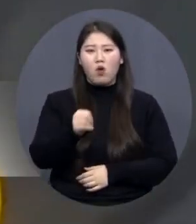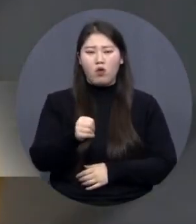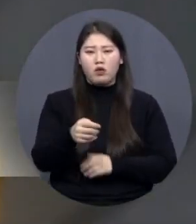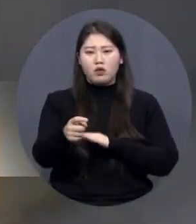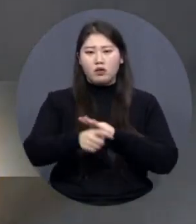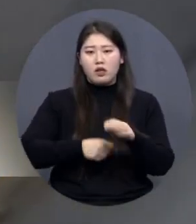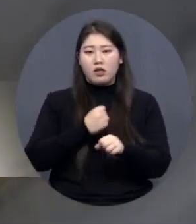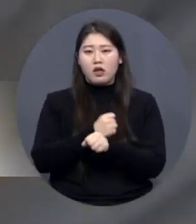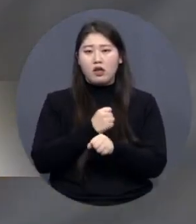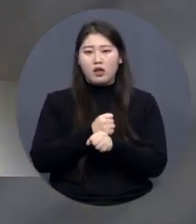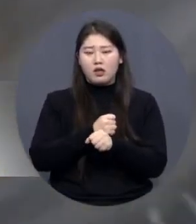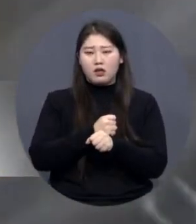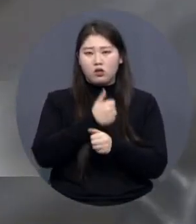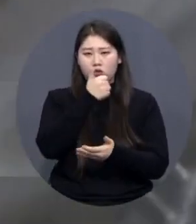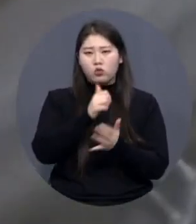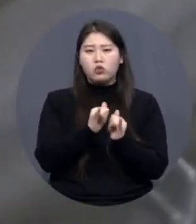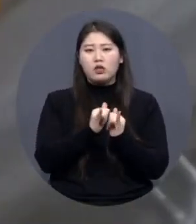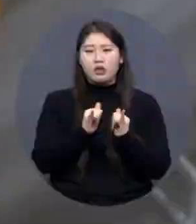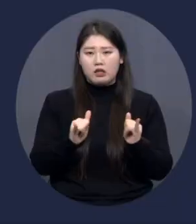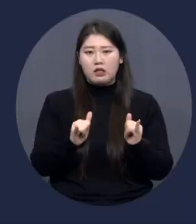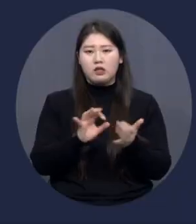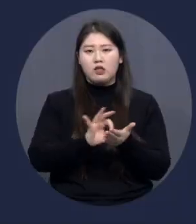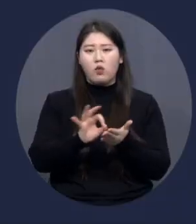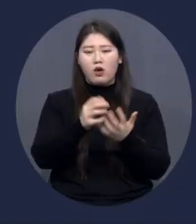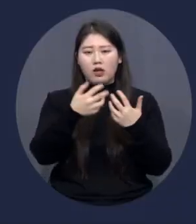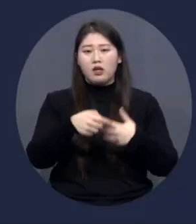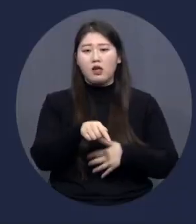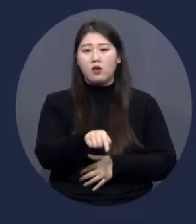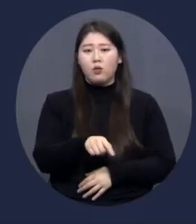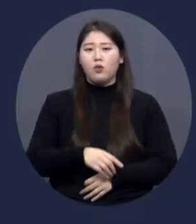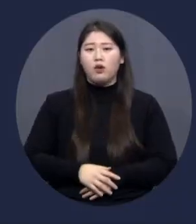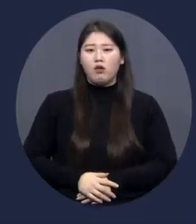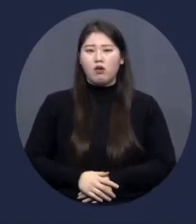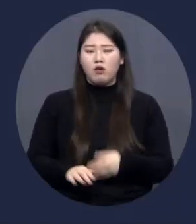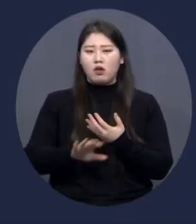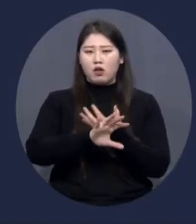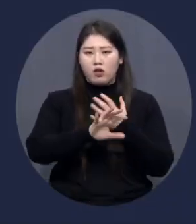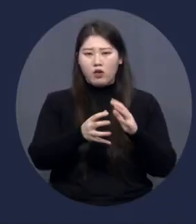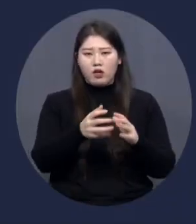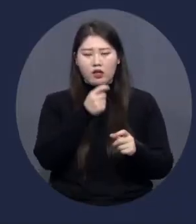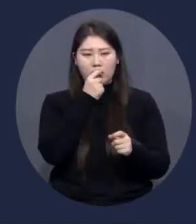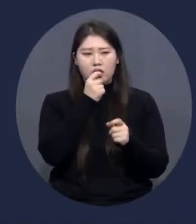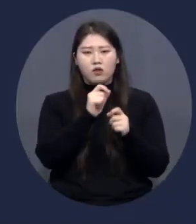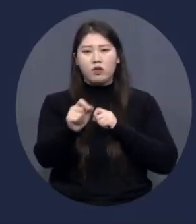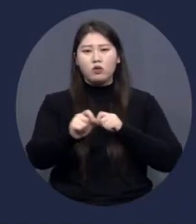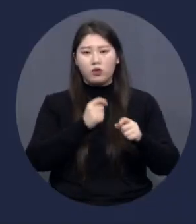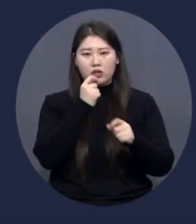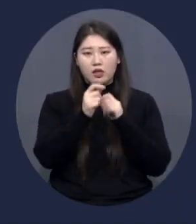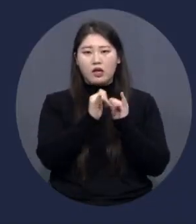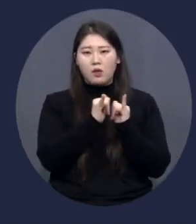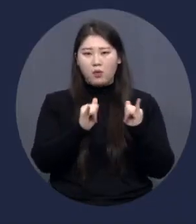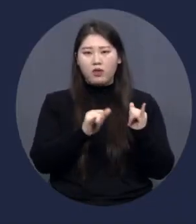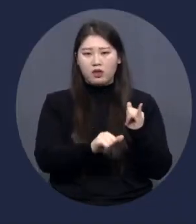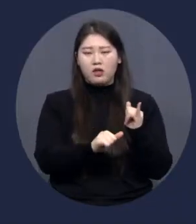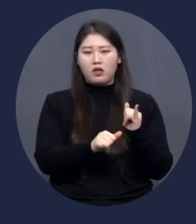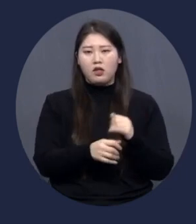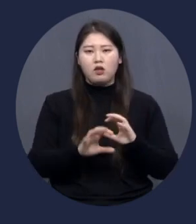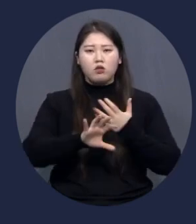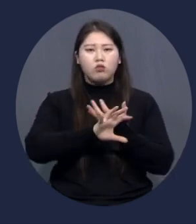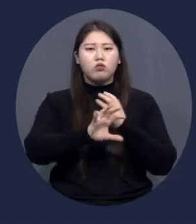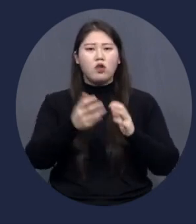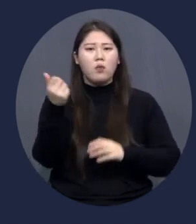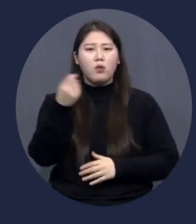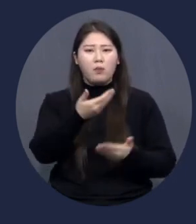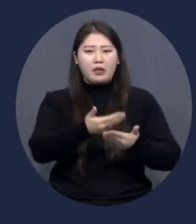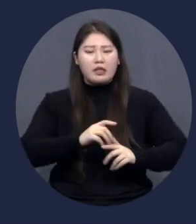사기단이 범죄에 사용한 장비입니다 해외에서 활동하는 사기범들이 사람들이 국제전화를 잘 받지 않는다는